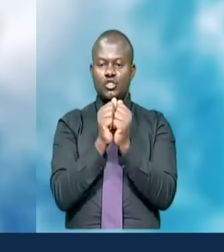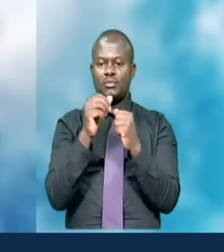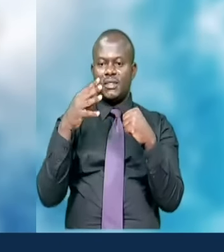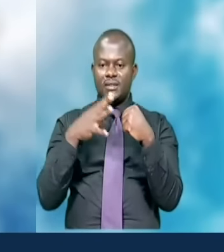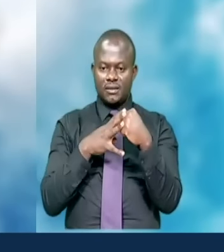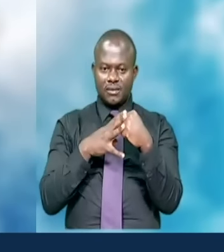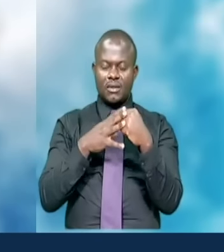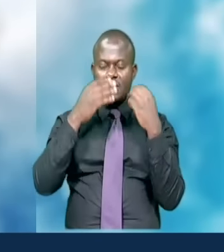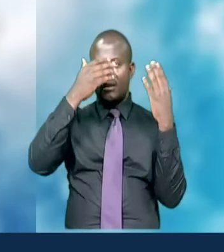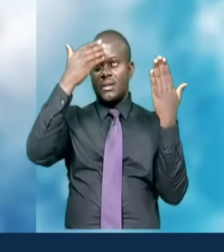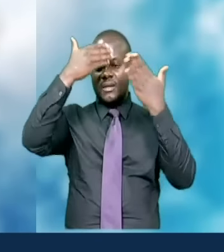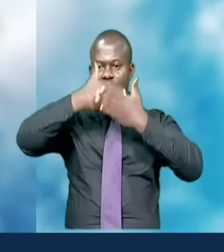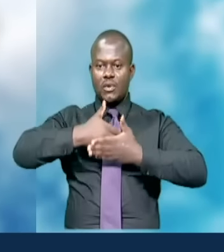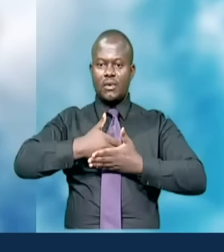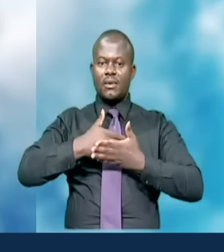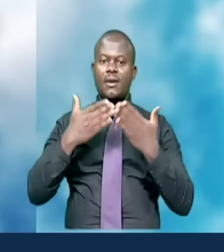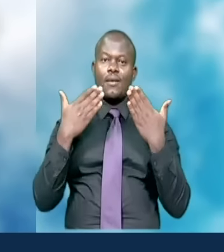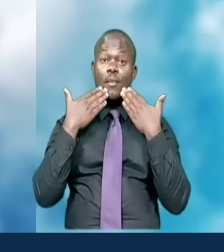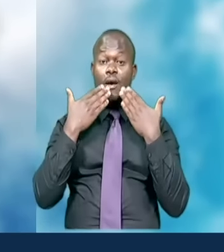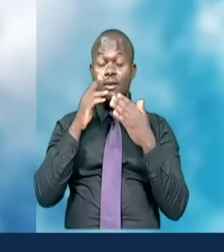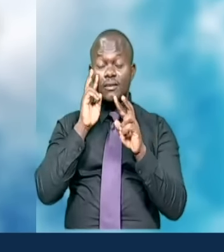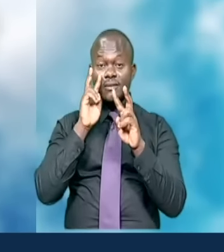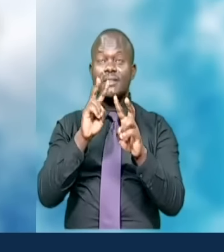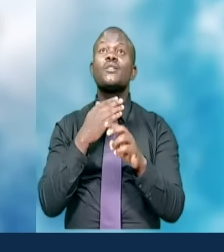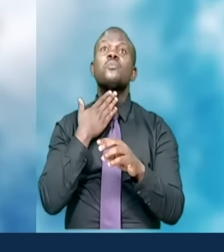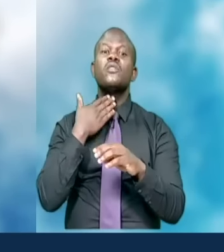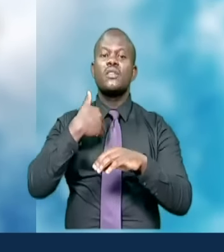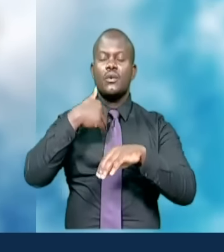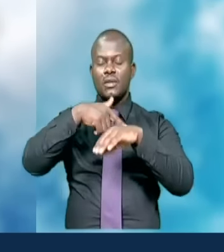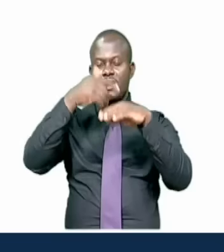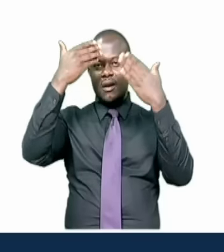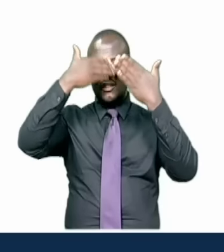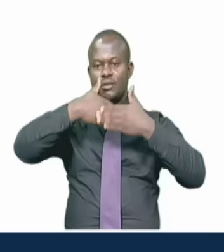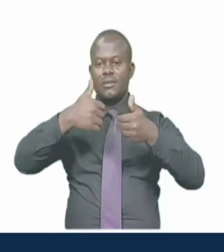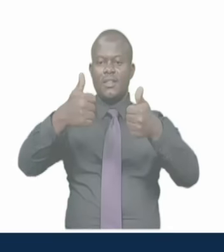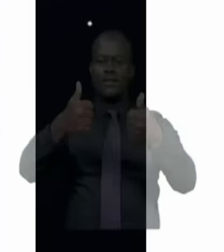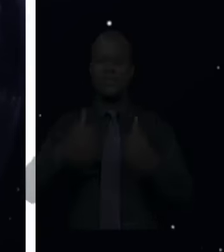12:19 za nimugoroba mwakoze kudukurikira tubifurije kugira ijoro ryiza